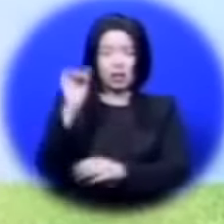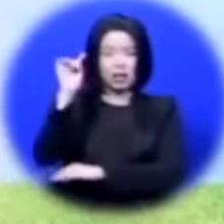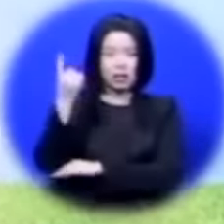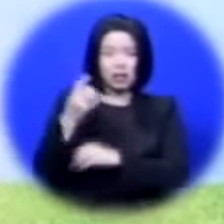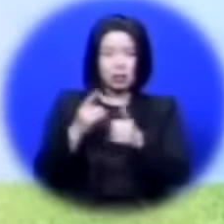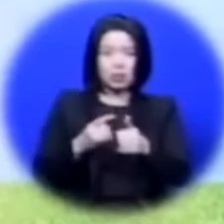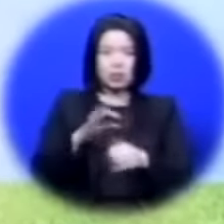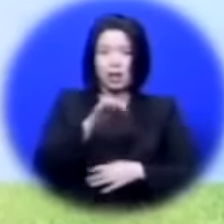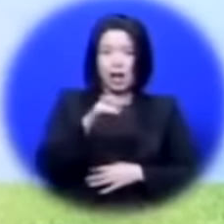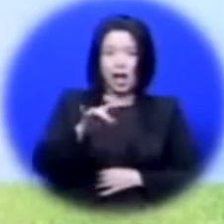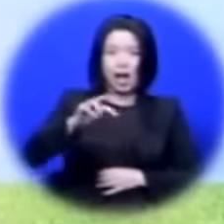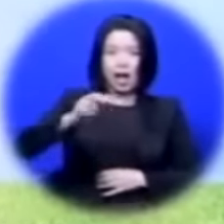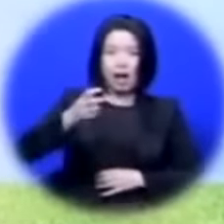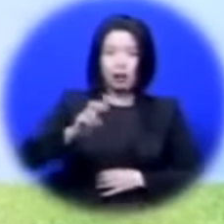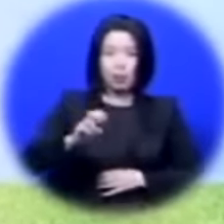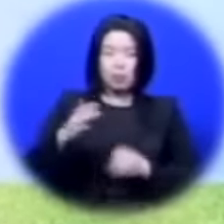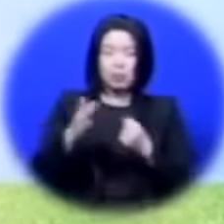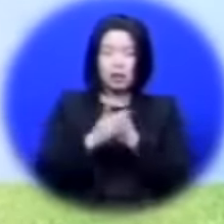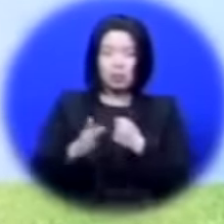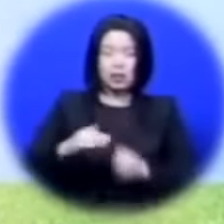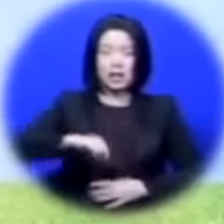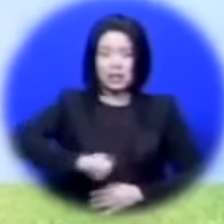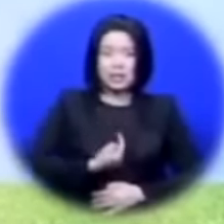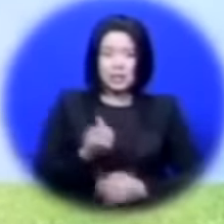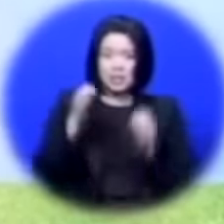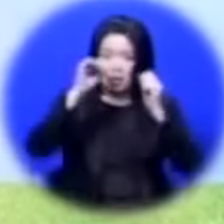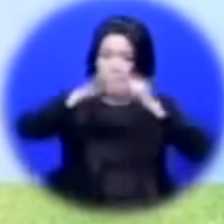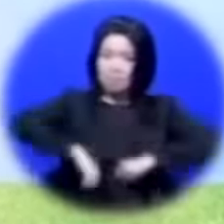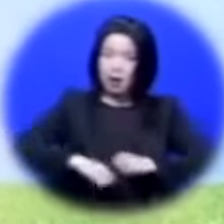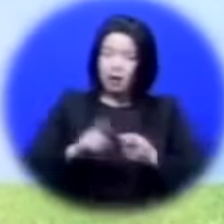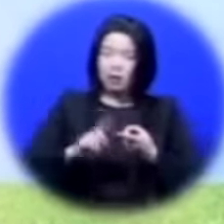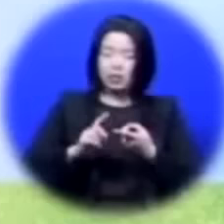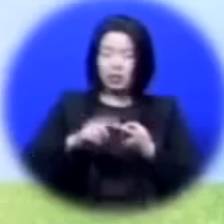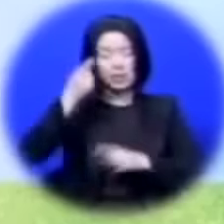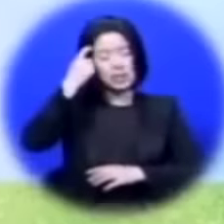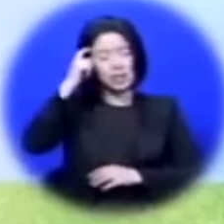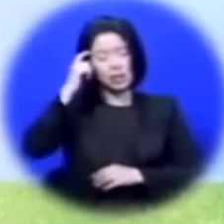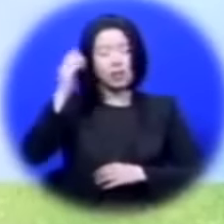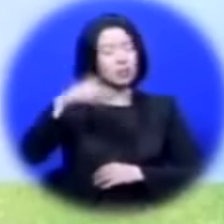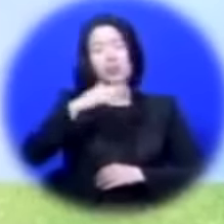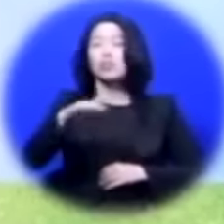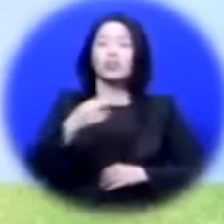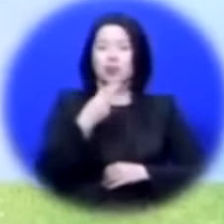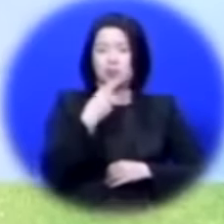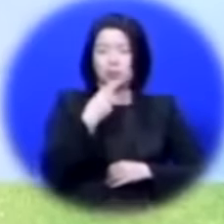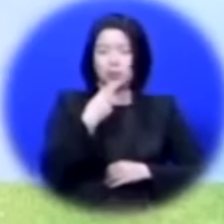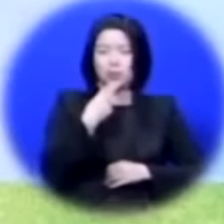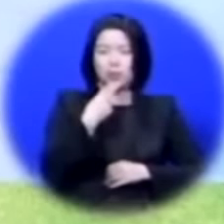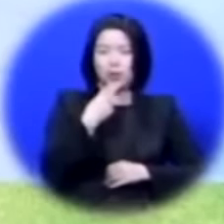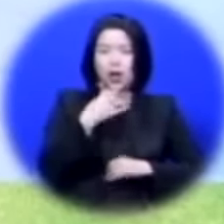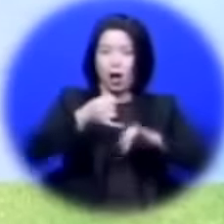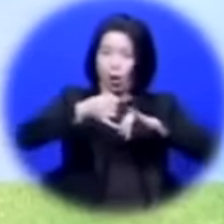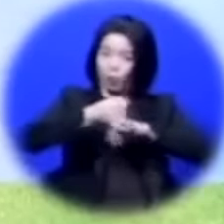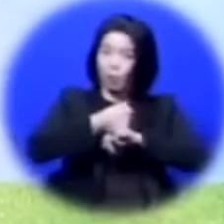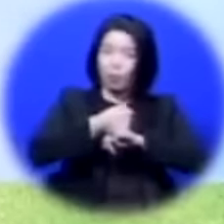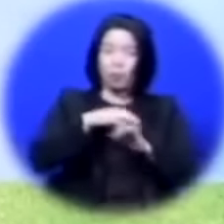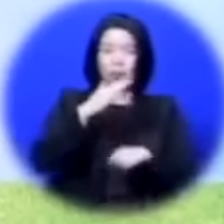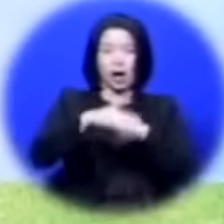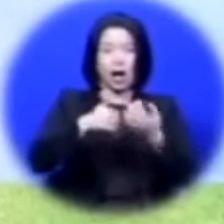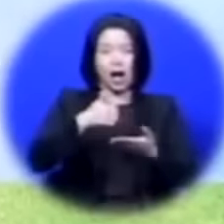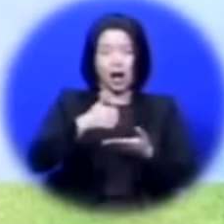기도합니다에게는으로 인해서 자기가 망할 것이라 절대 생각하지 않았습니다 반드시